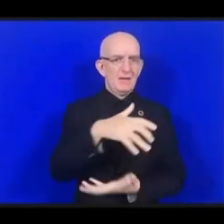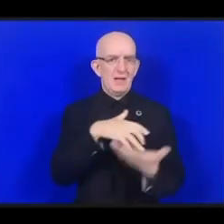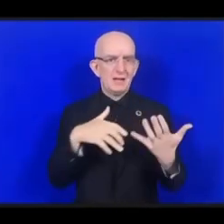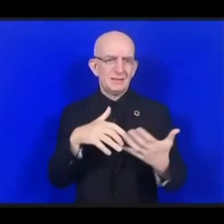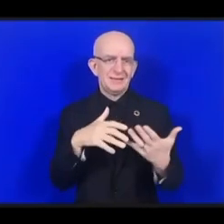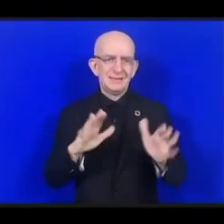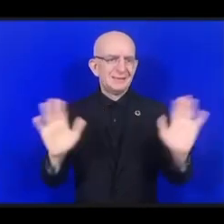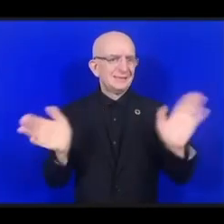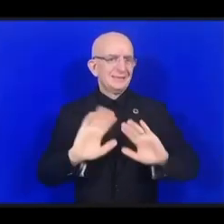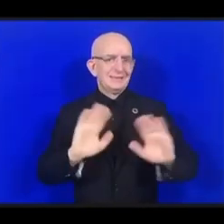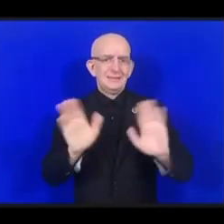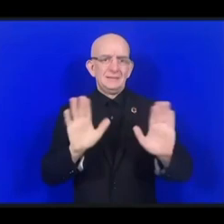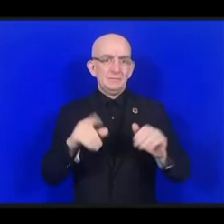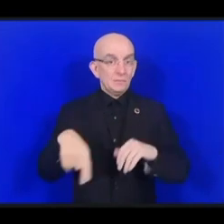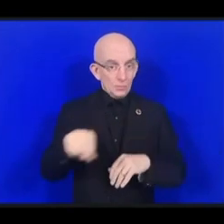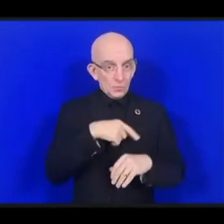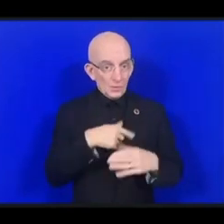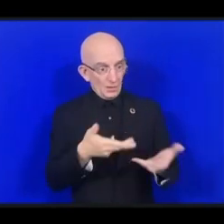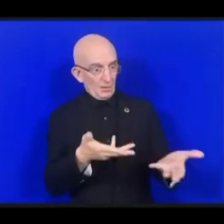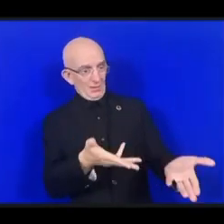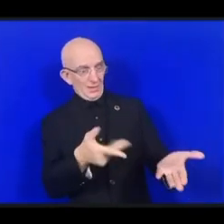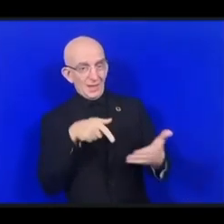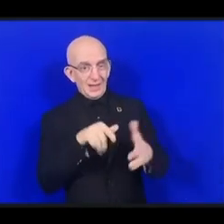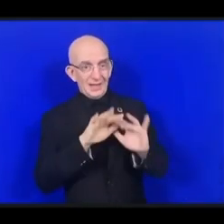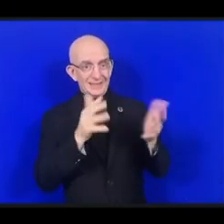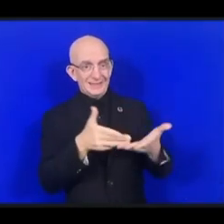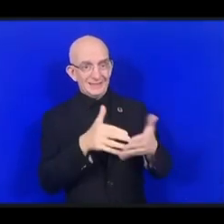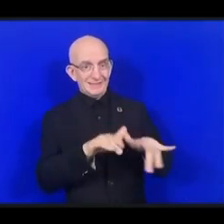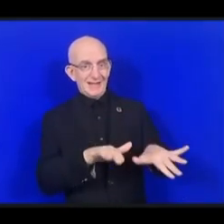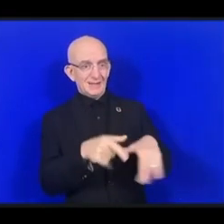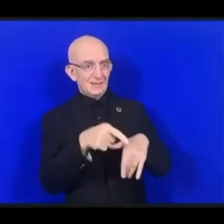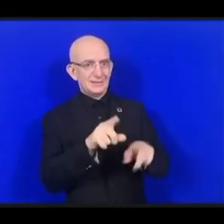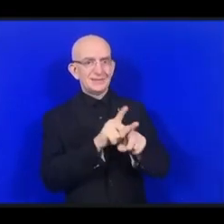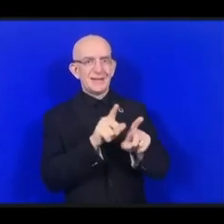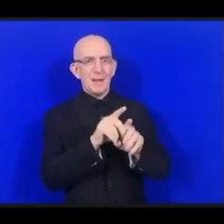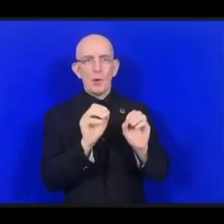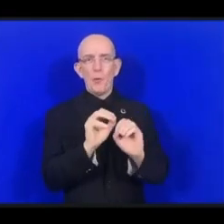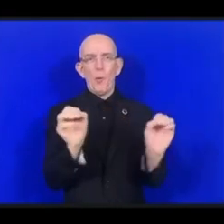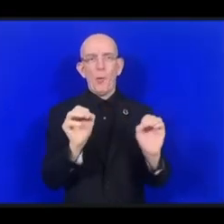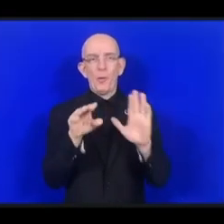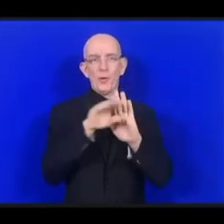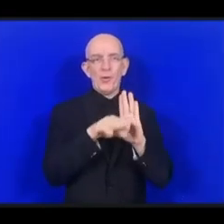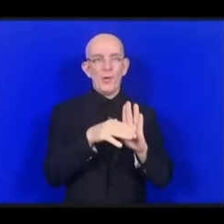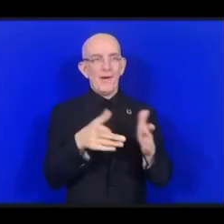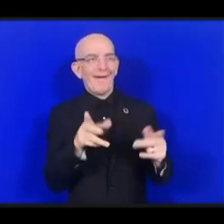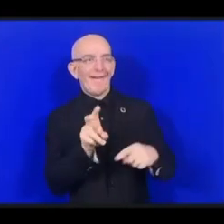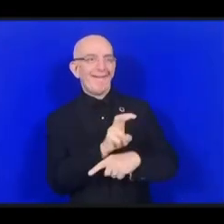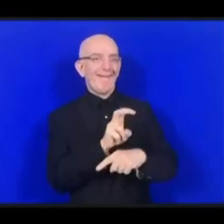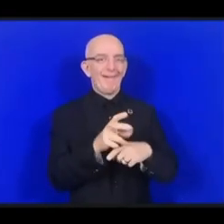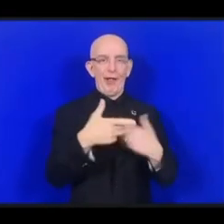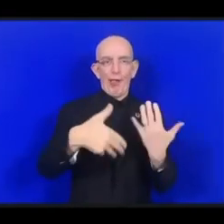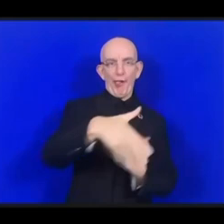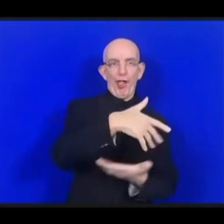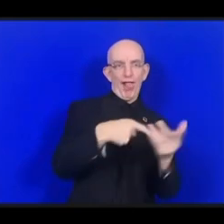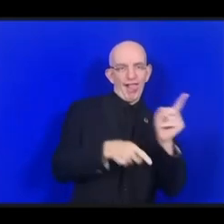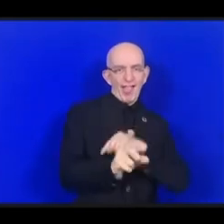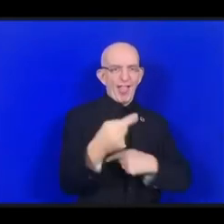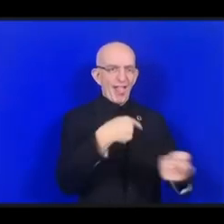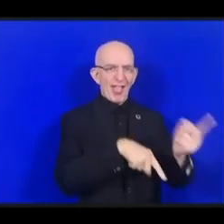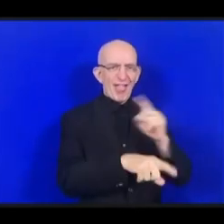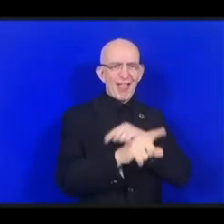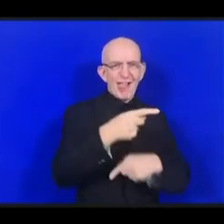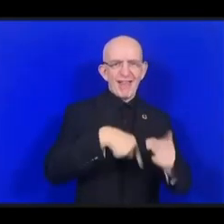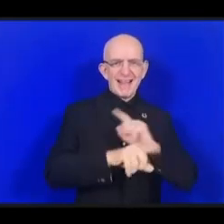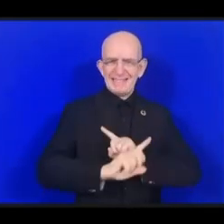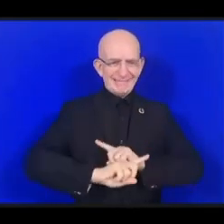の枠組はデジタルアカウンタビリティの執行のために不可欠なものですその枠組は政府